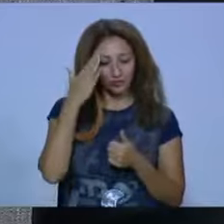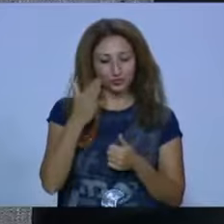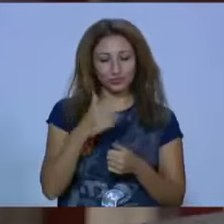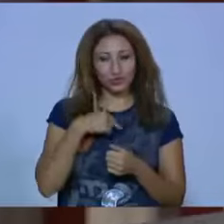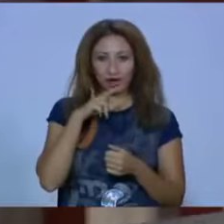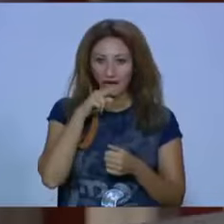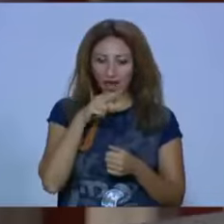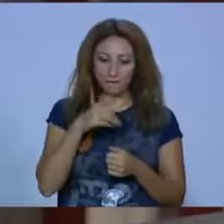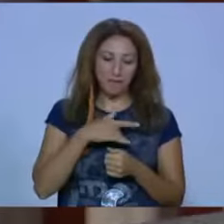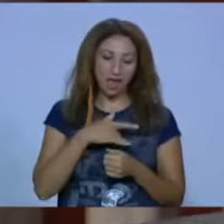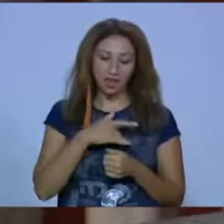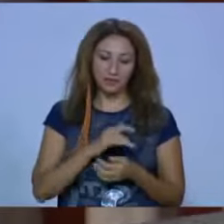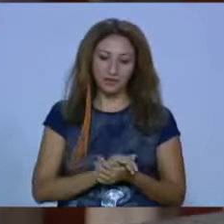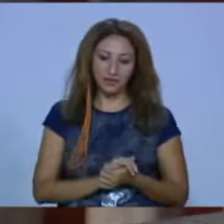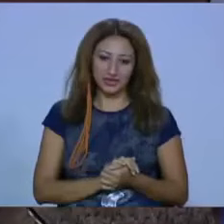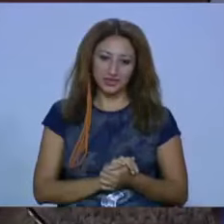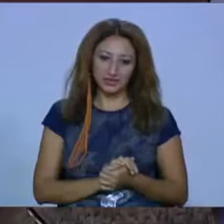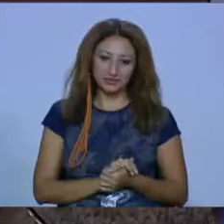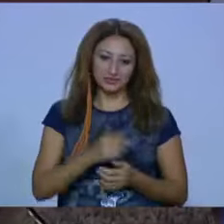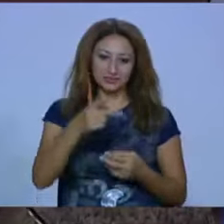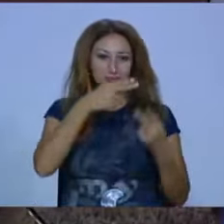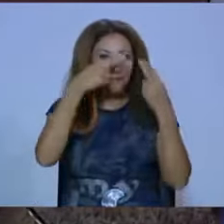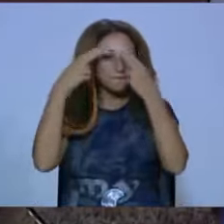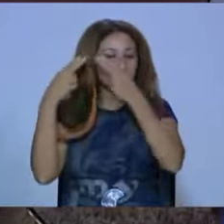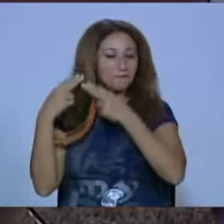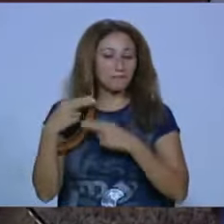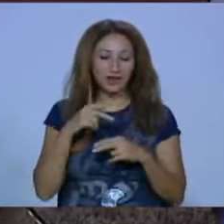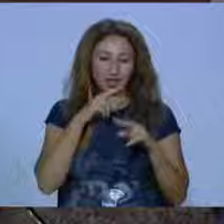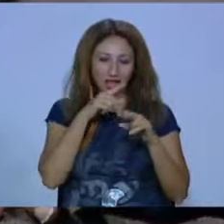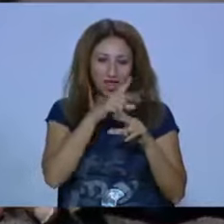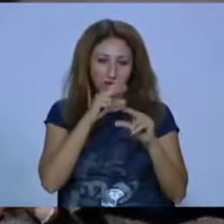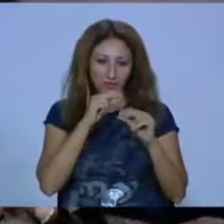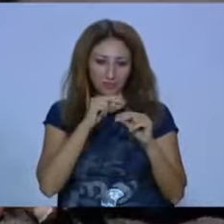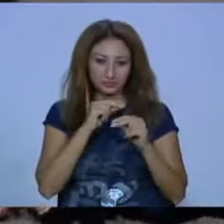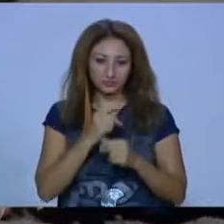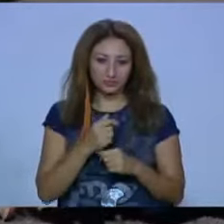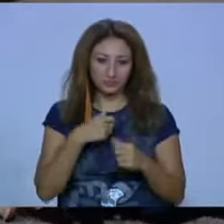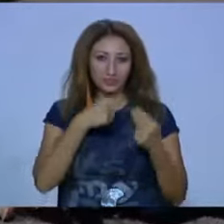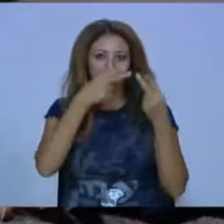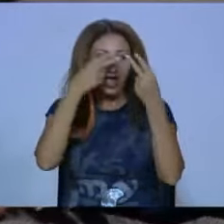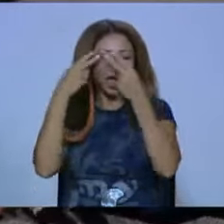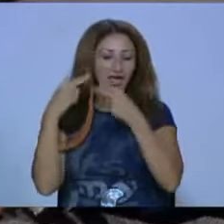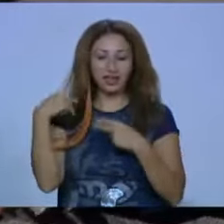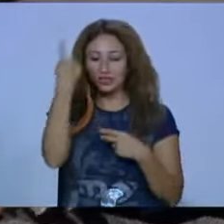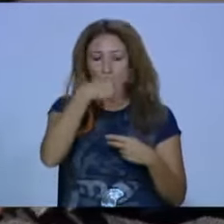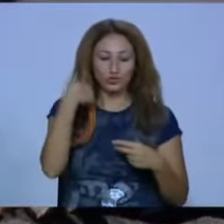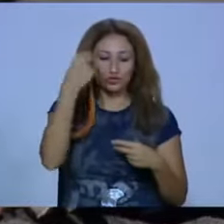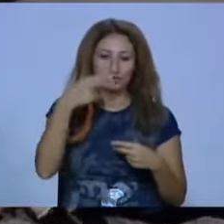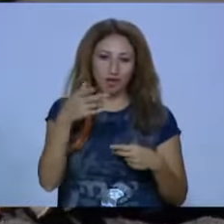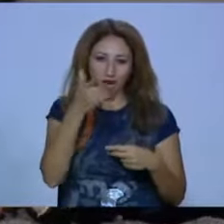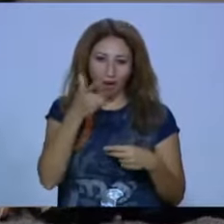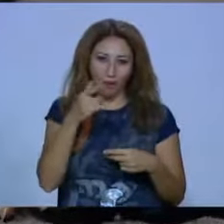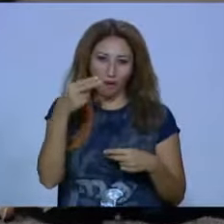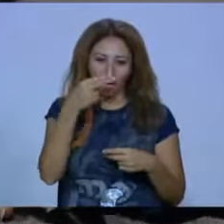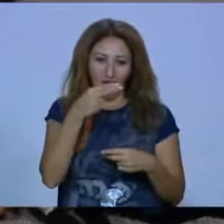عارف طبعا، انت عارف انا طبعا بحب. انا سرحت في كلامك لدرجه ان انا تخيلت علاء. انت